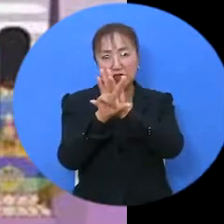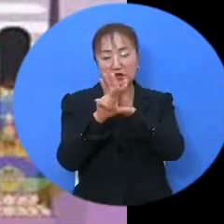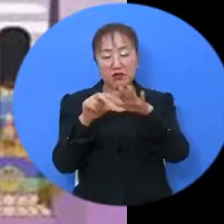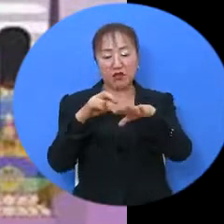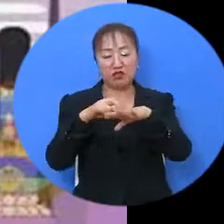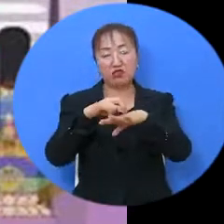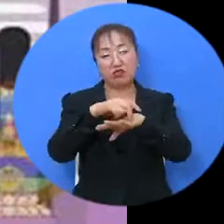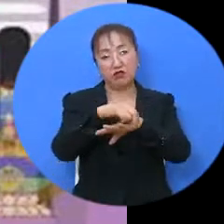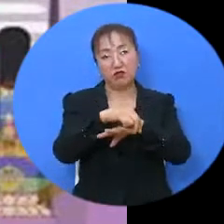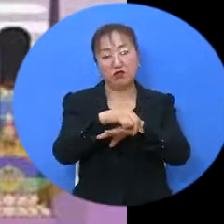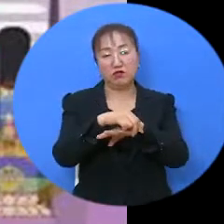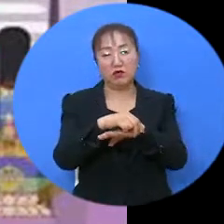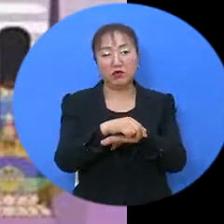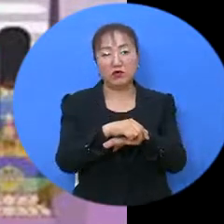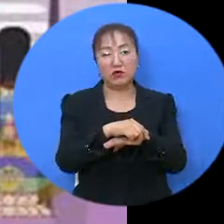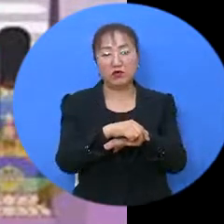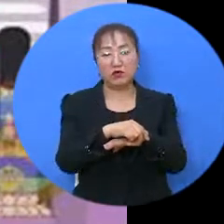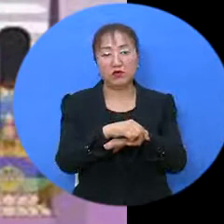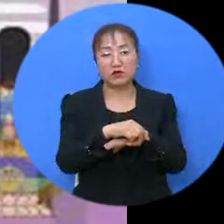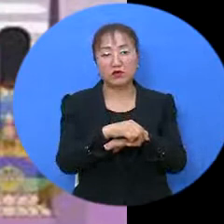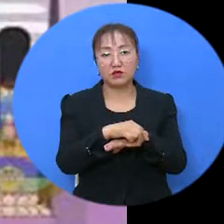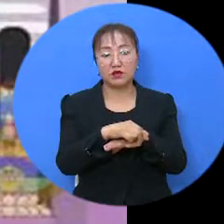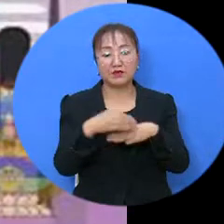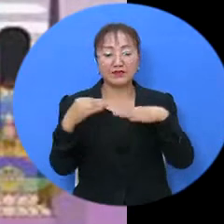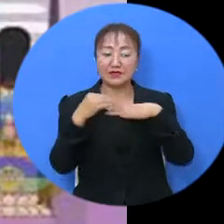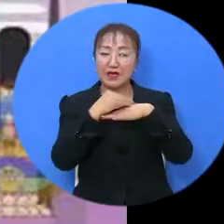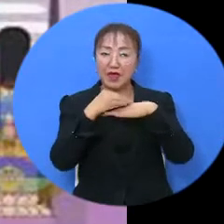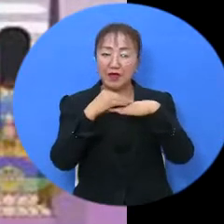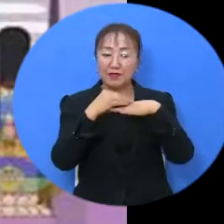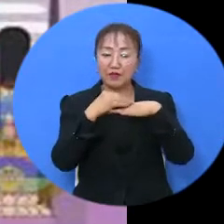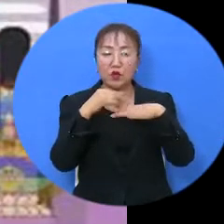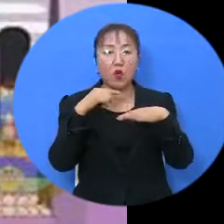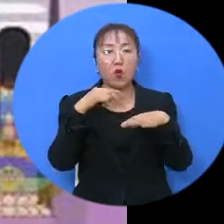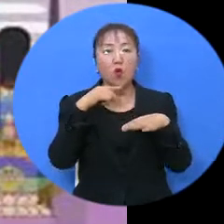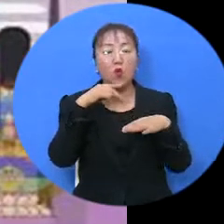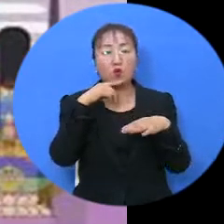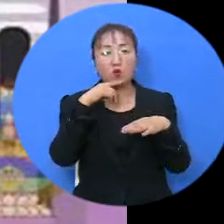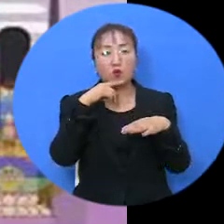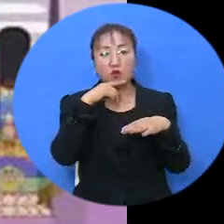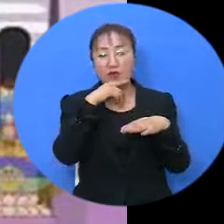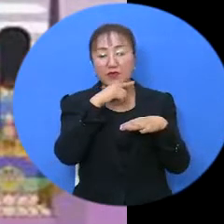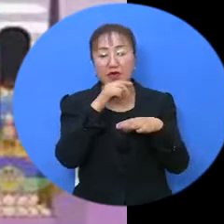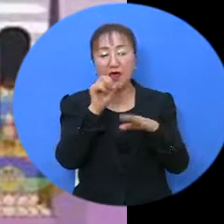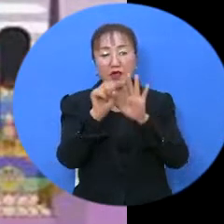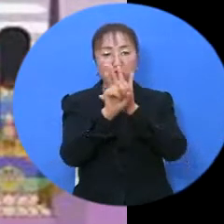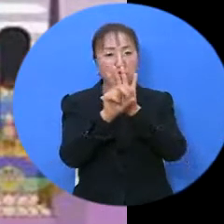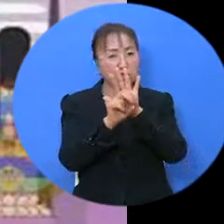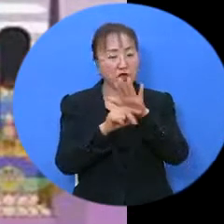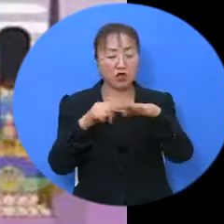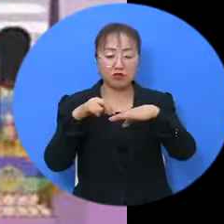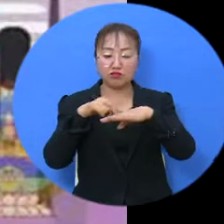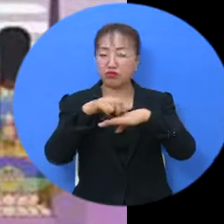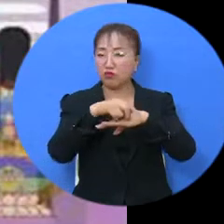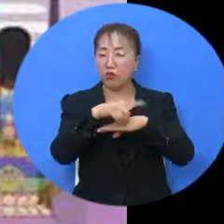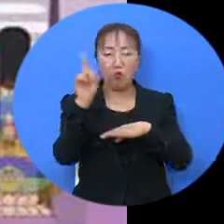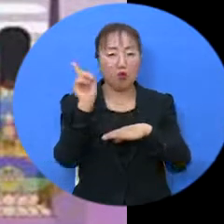ийн. Зам тээврийн хөдөлгөөнд оролцохдоо улаан гэрлээр зам хөндлөн гарч болохгүй ахна тийм